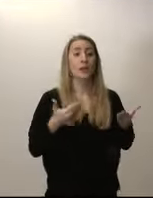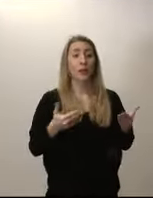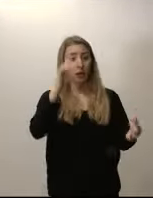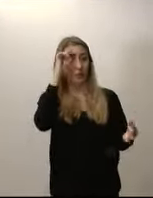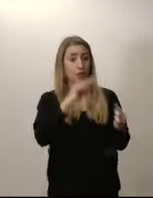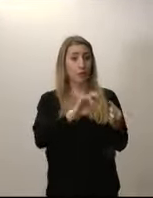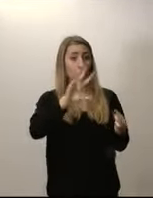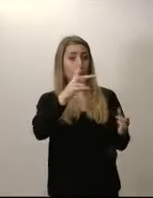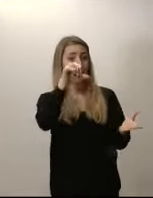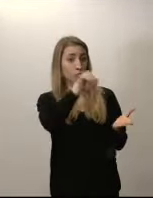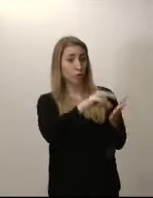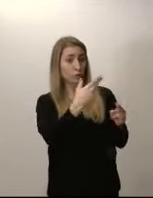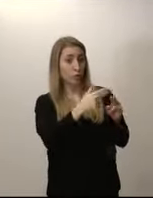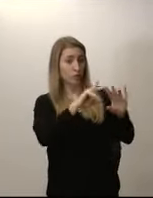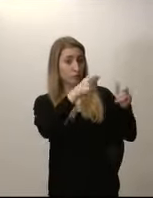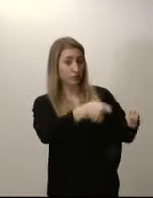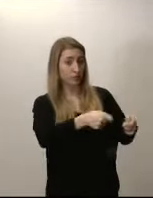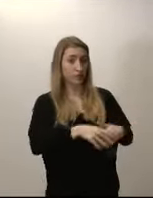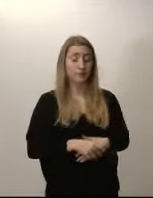lieu, Monsieur Evgott.